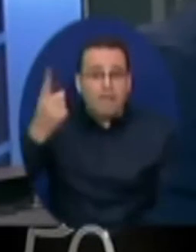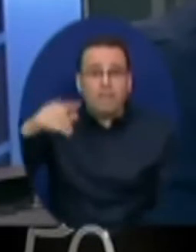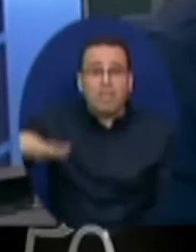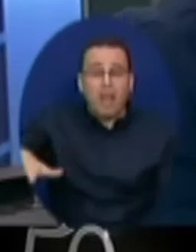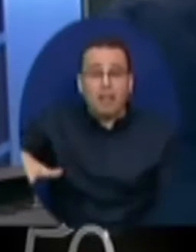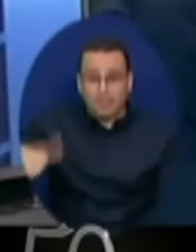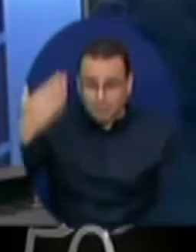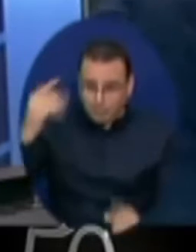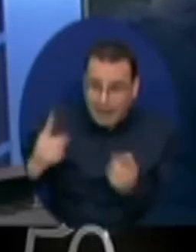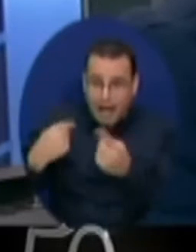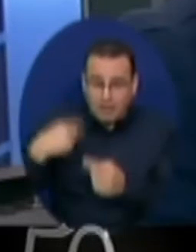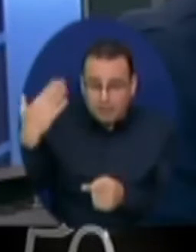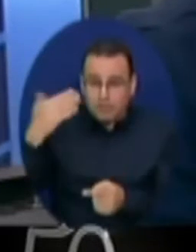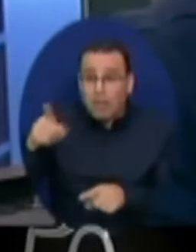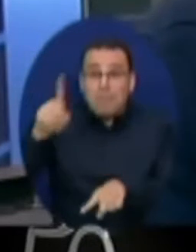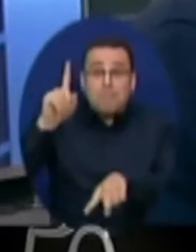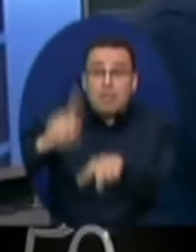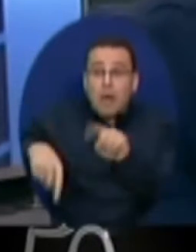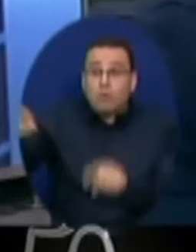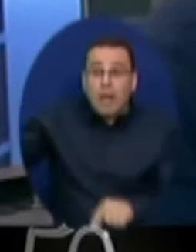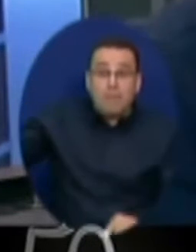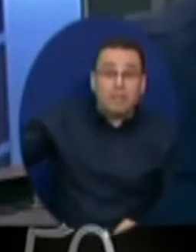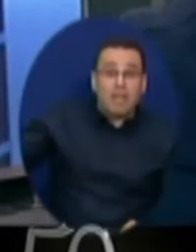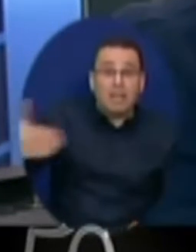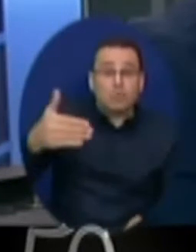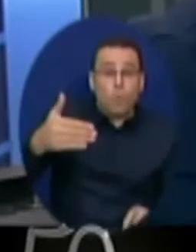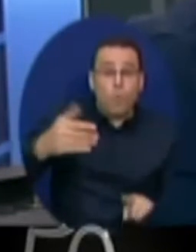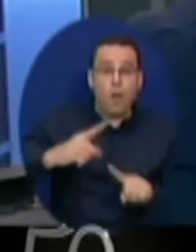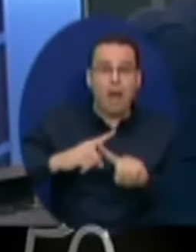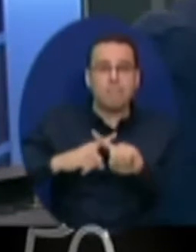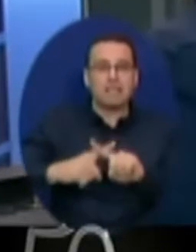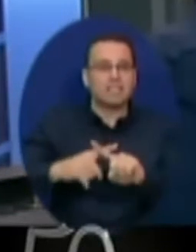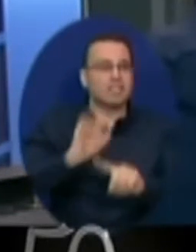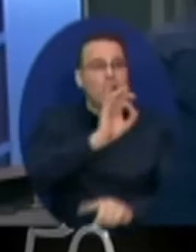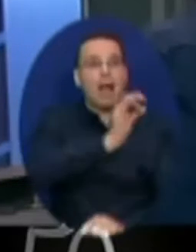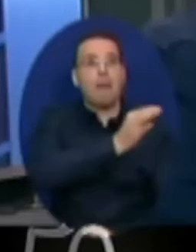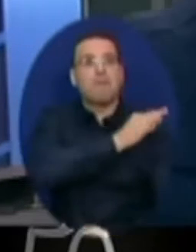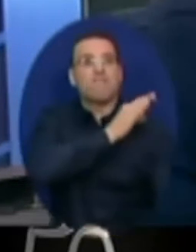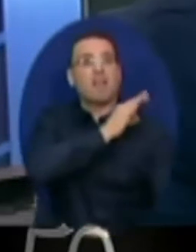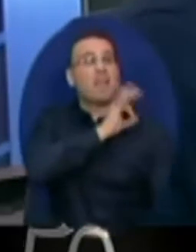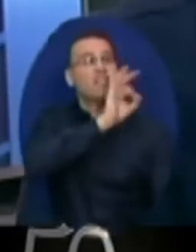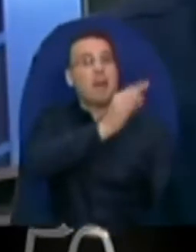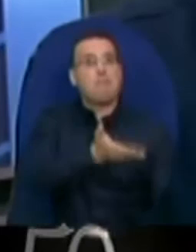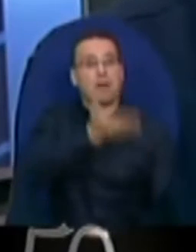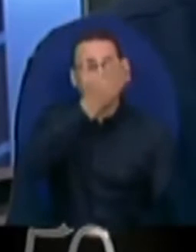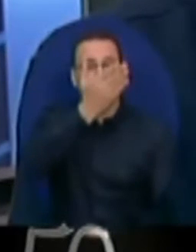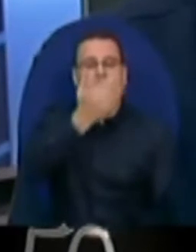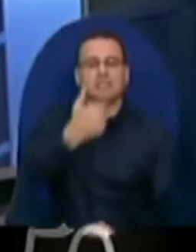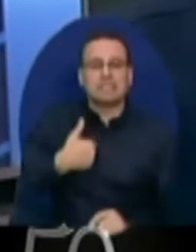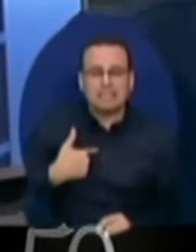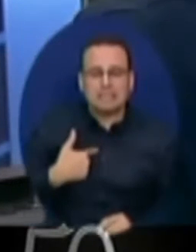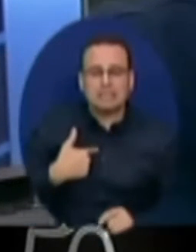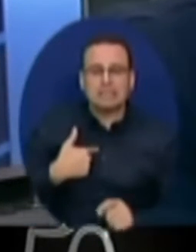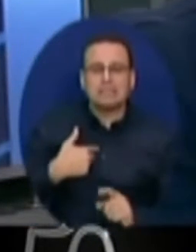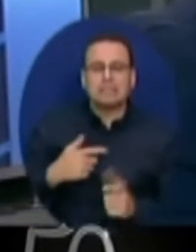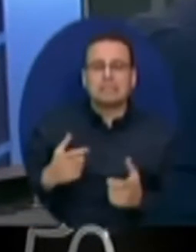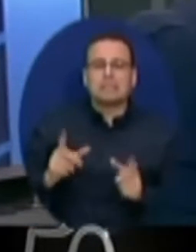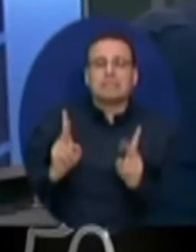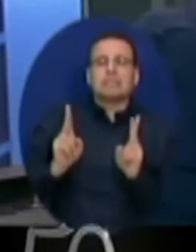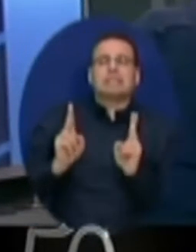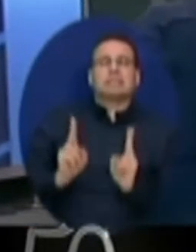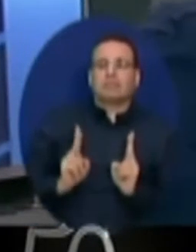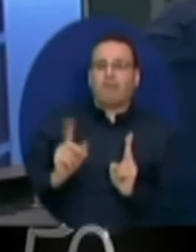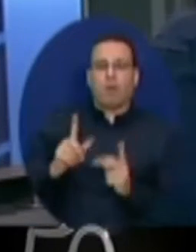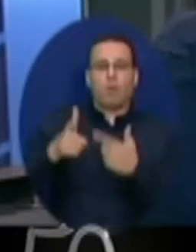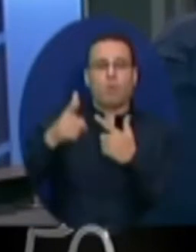וילד בטעות נכנסים למרצדס של אותו מפקד בחיזבאללה, אז אתה גם מחליט לא לבצע. זה הרבה